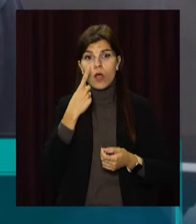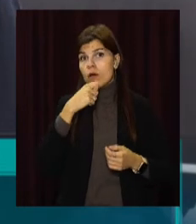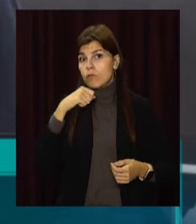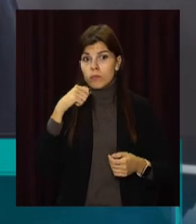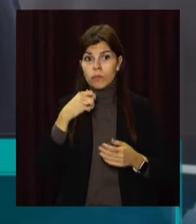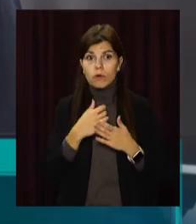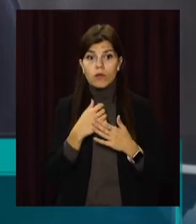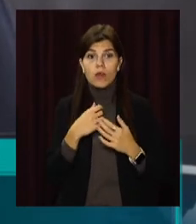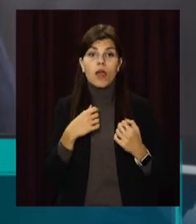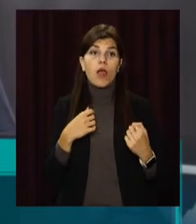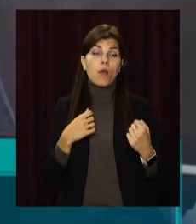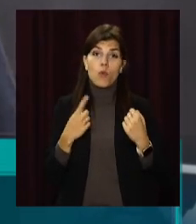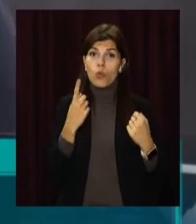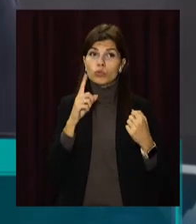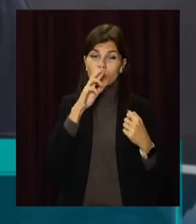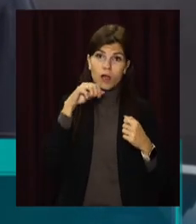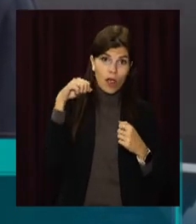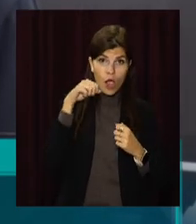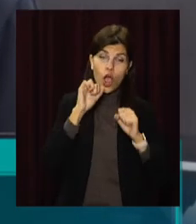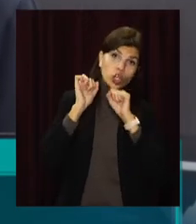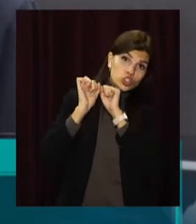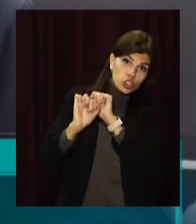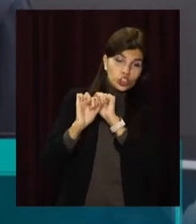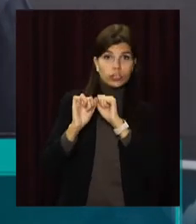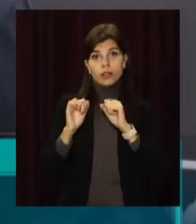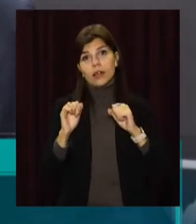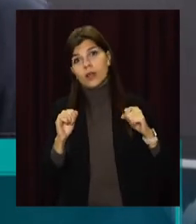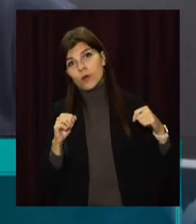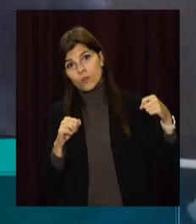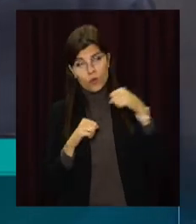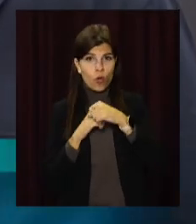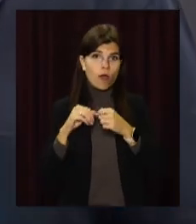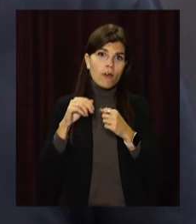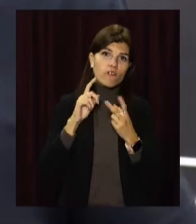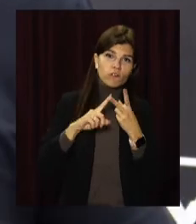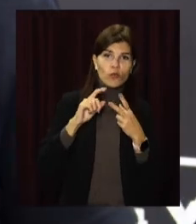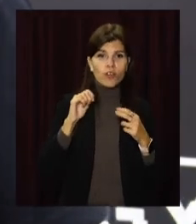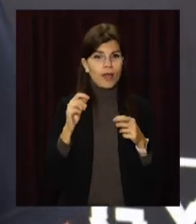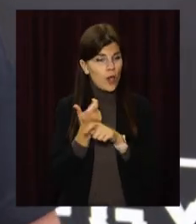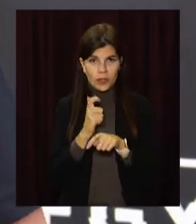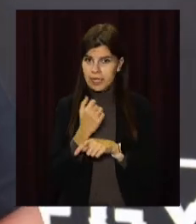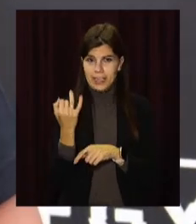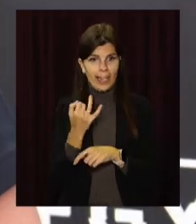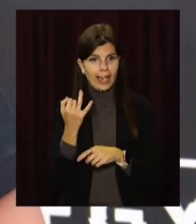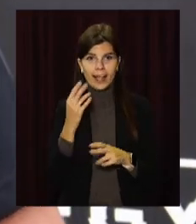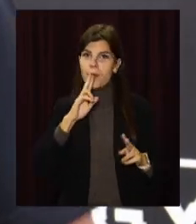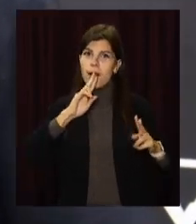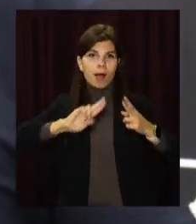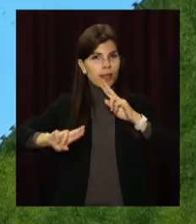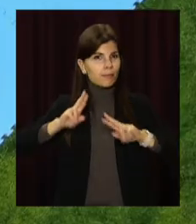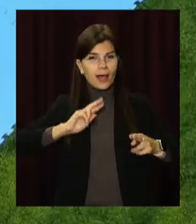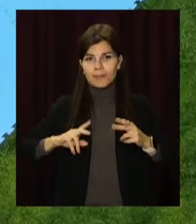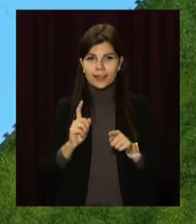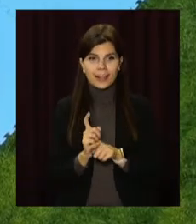два, комбінація. От, захитились, повторна атака, повторна контратака. Це дуже цікаво, ліпіть,